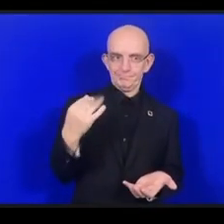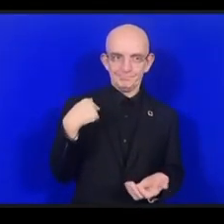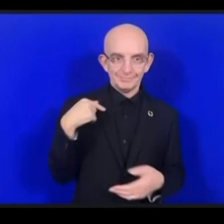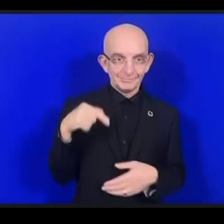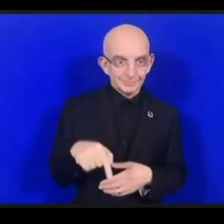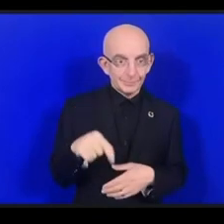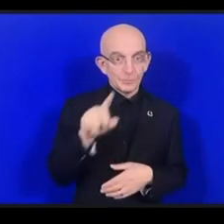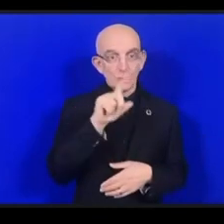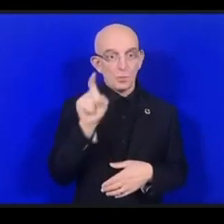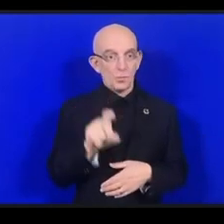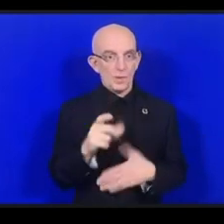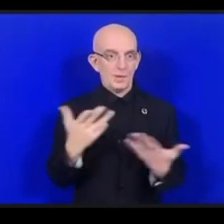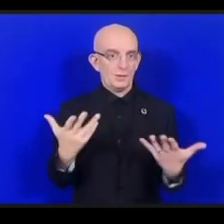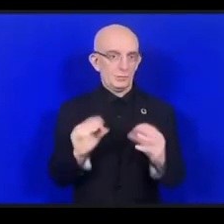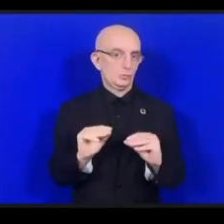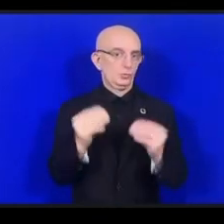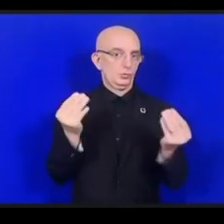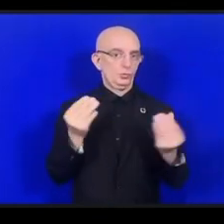参会。